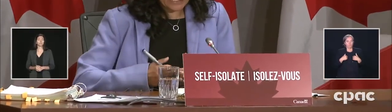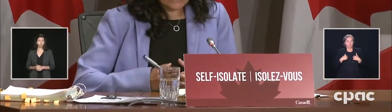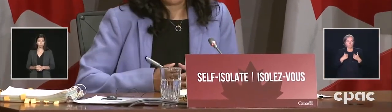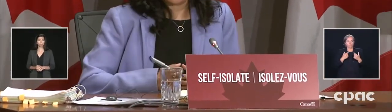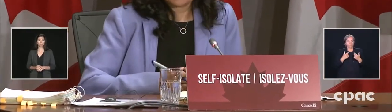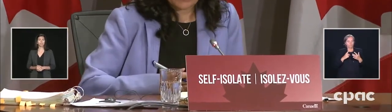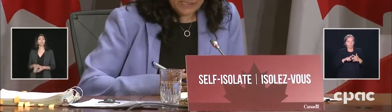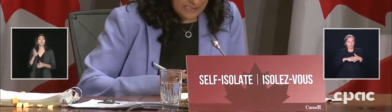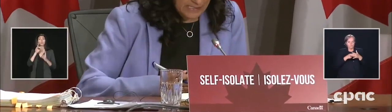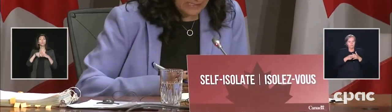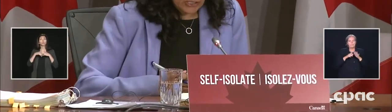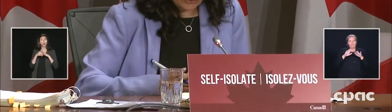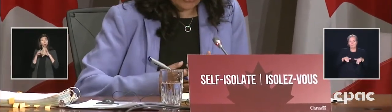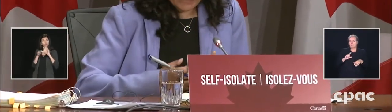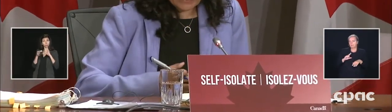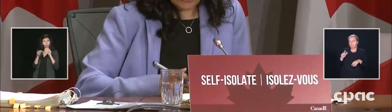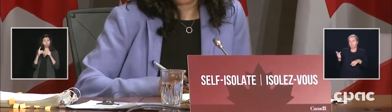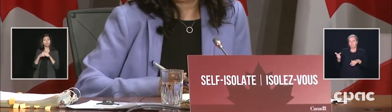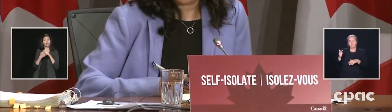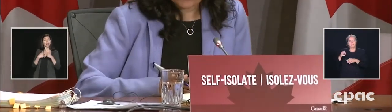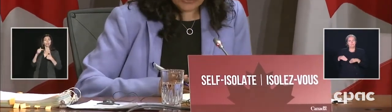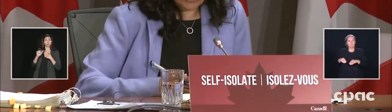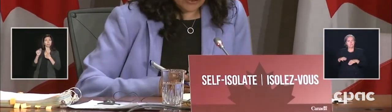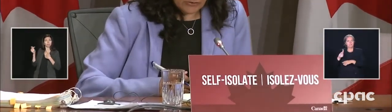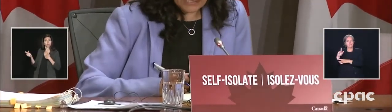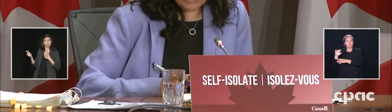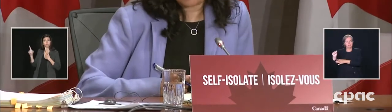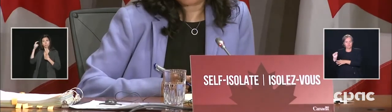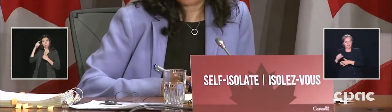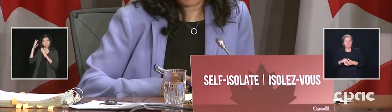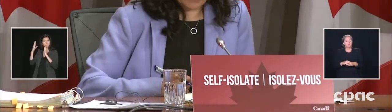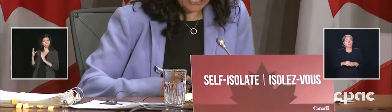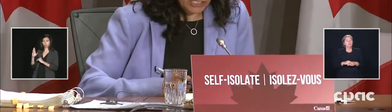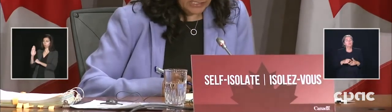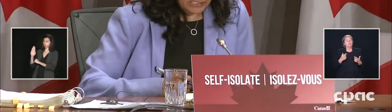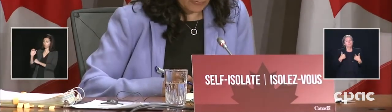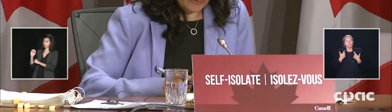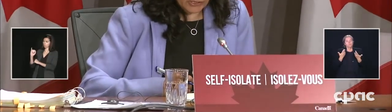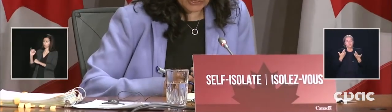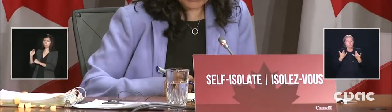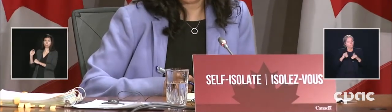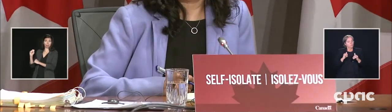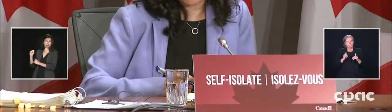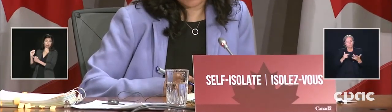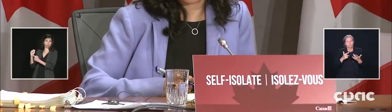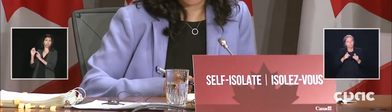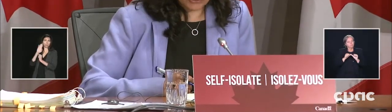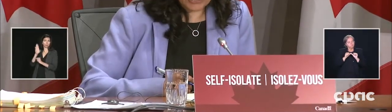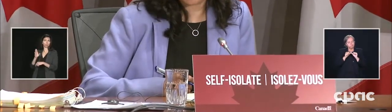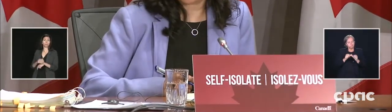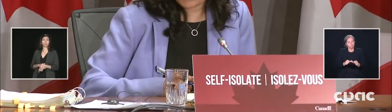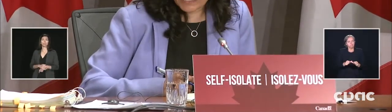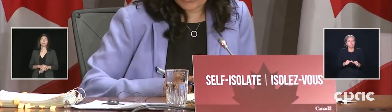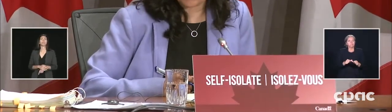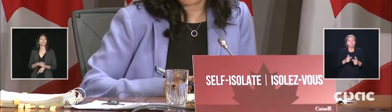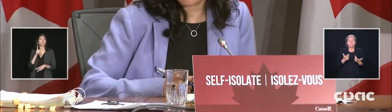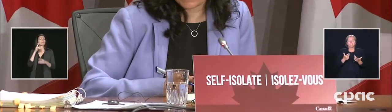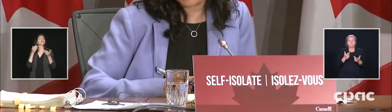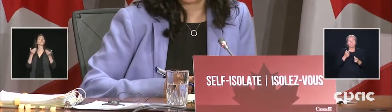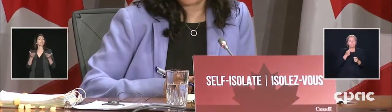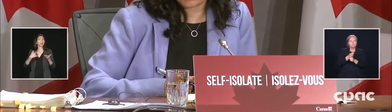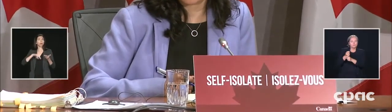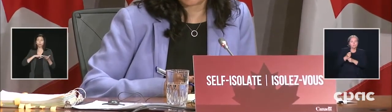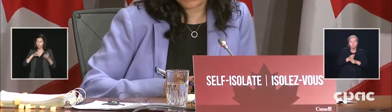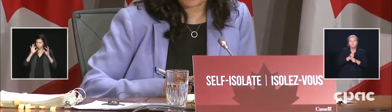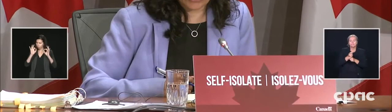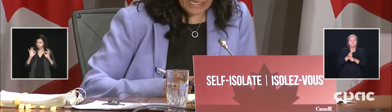que des défis subsistent, nous maintenons un flux constant de marchandises provenant de diverses sources